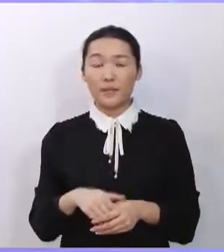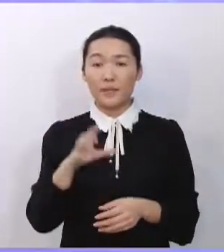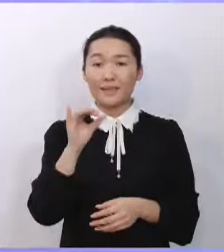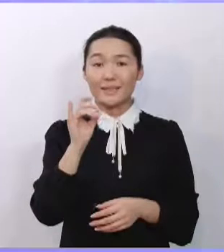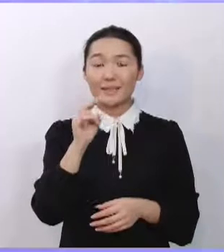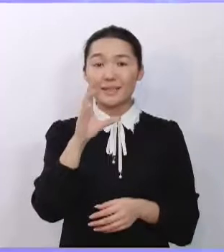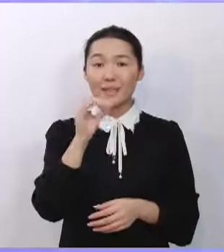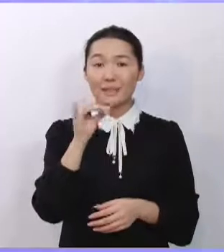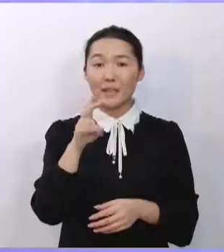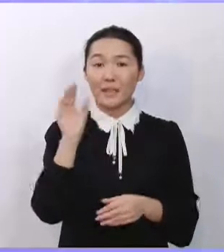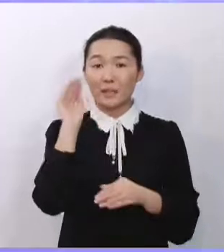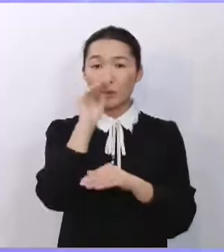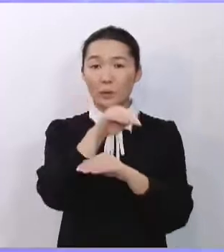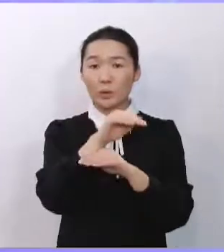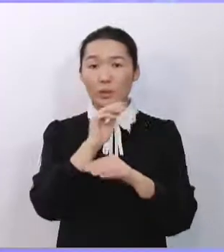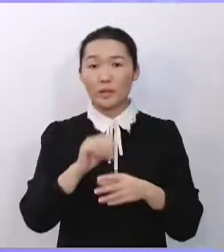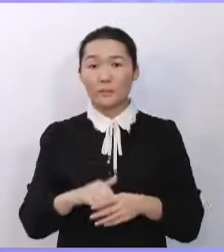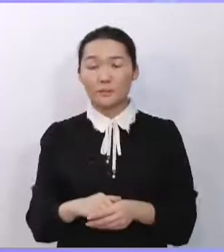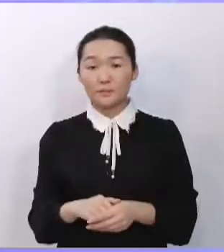Синквейнди толтургула.